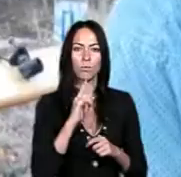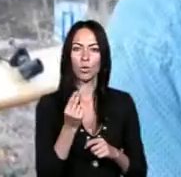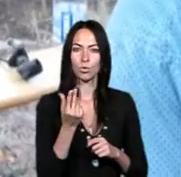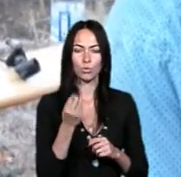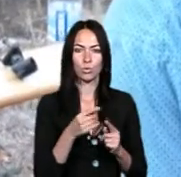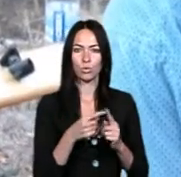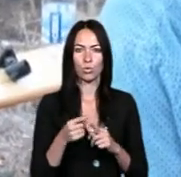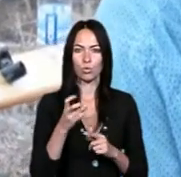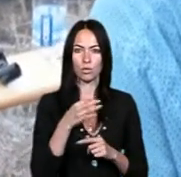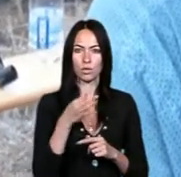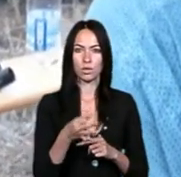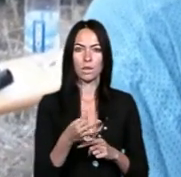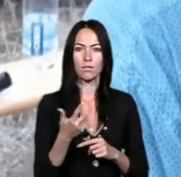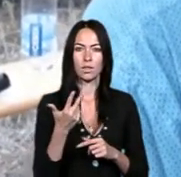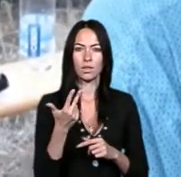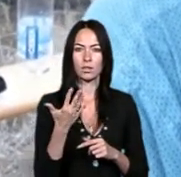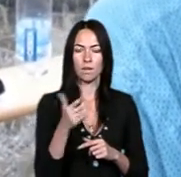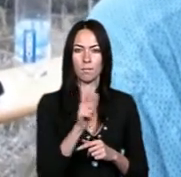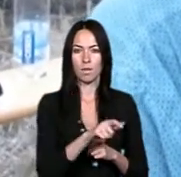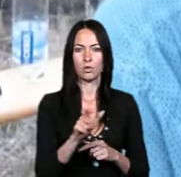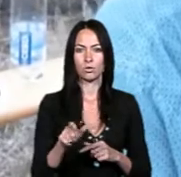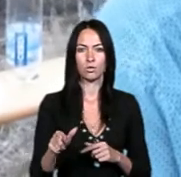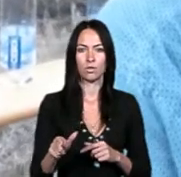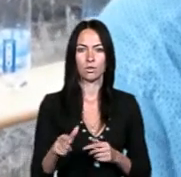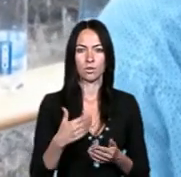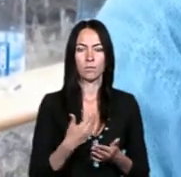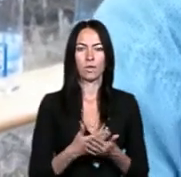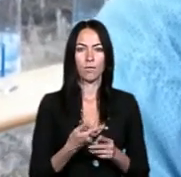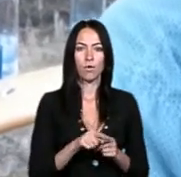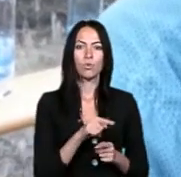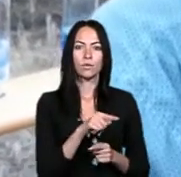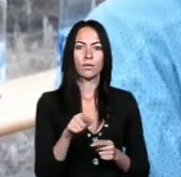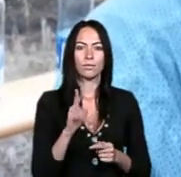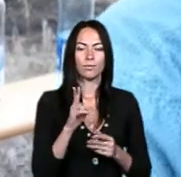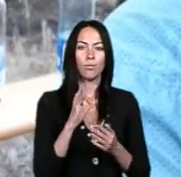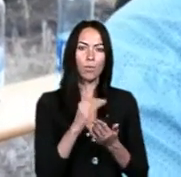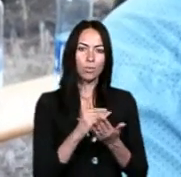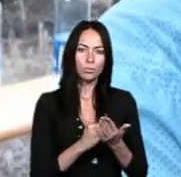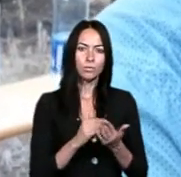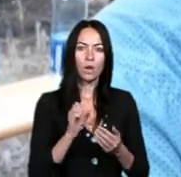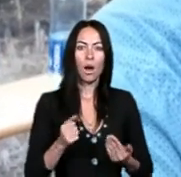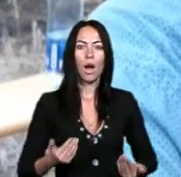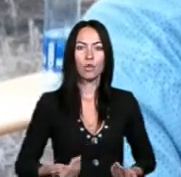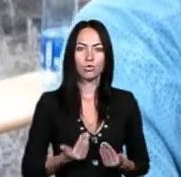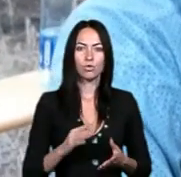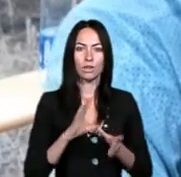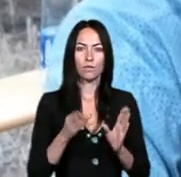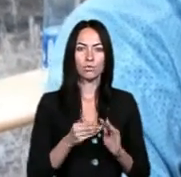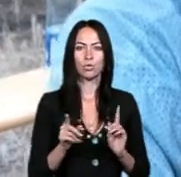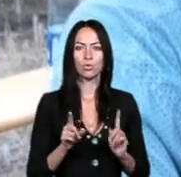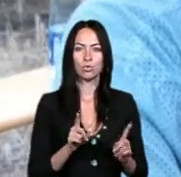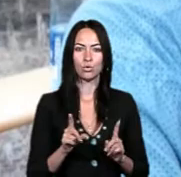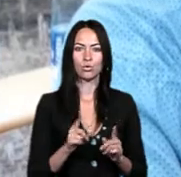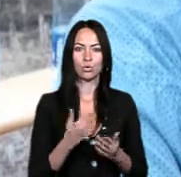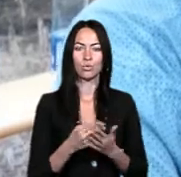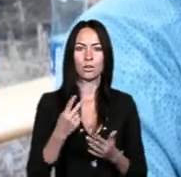немає. 35 чоловік. Десь таких іменно, це їх по списках. А жилья всього десь, що іменно,